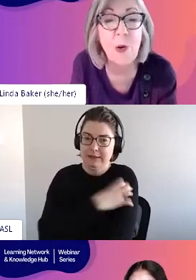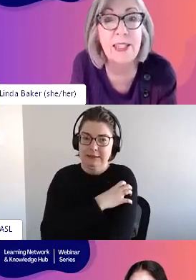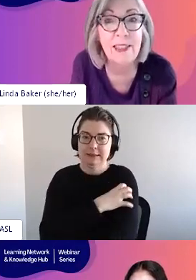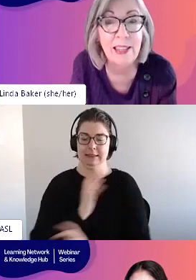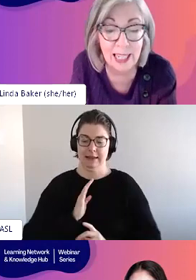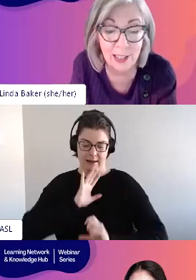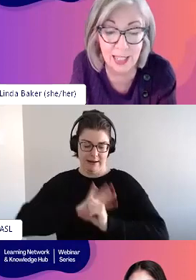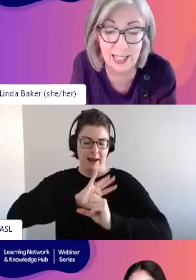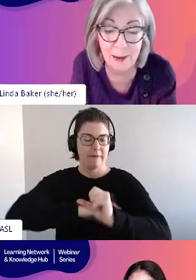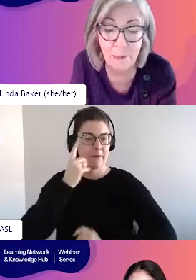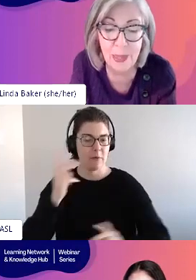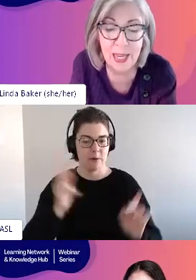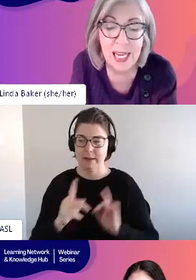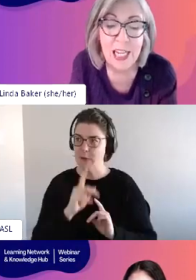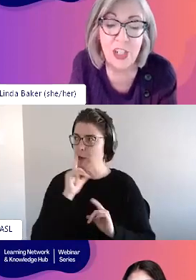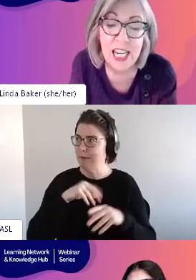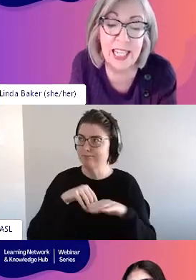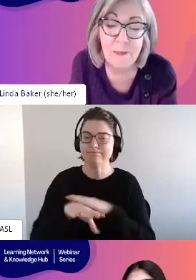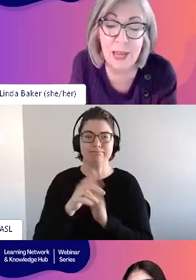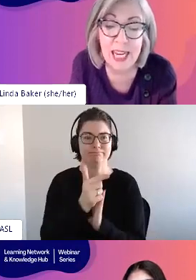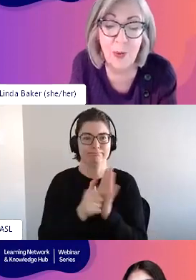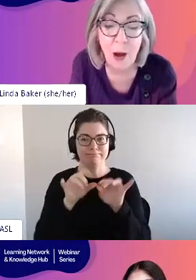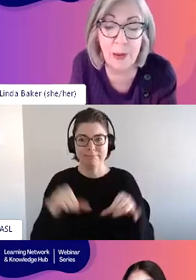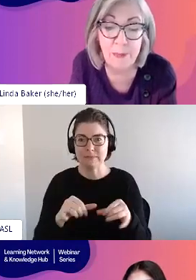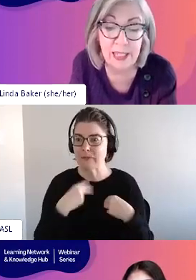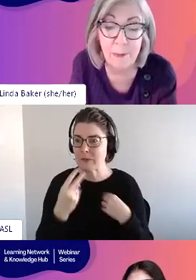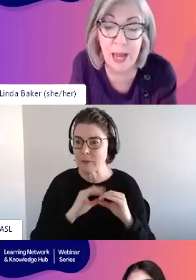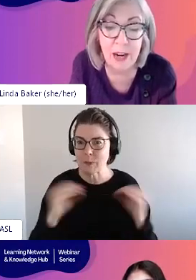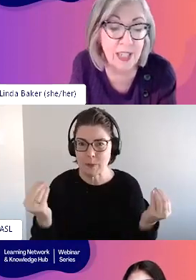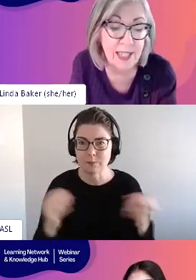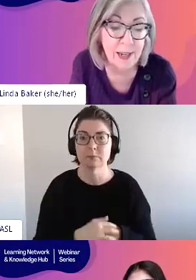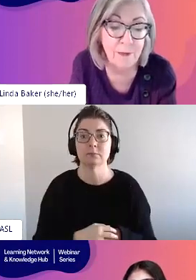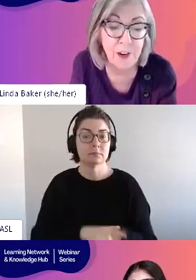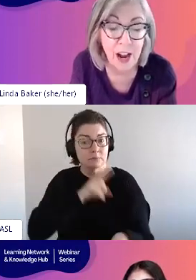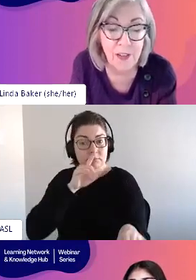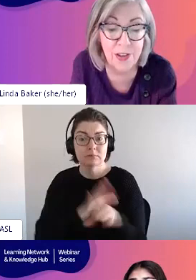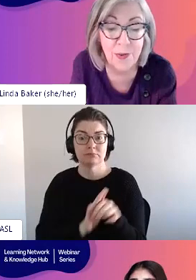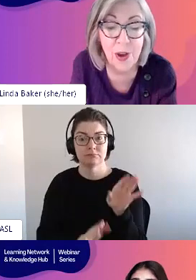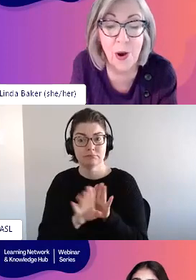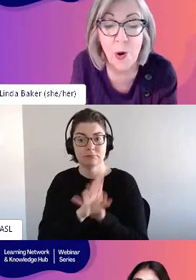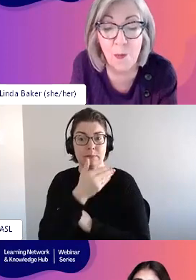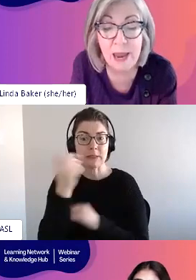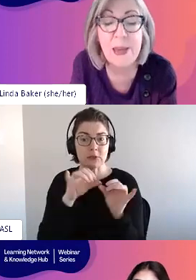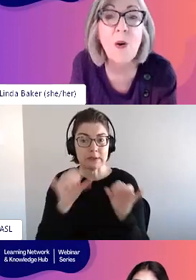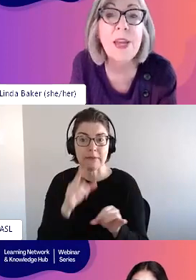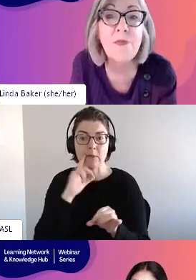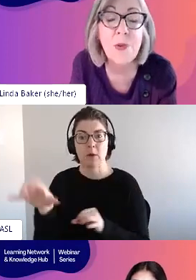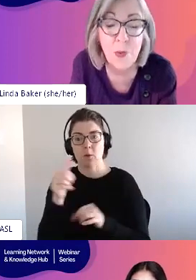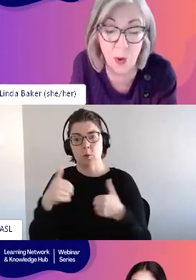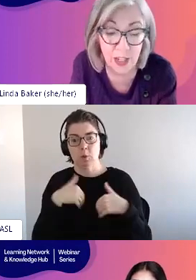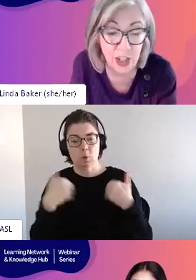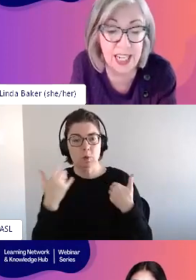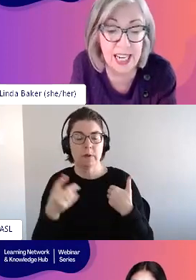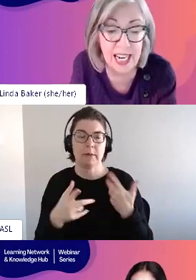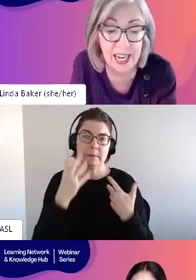et une plaideur en faveur des personnes qui n'ont pas de voix au sein du système elle veut bâtir un meilleur système pour d'autres jeunes